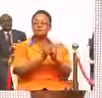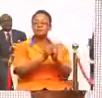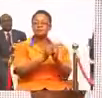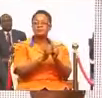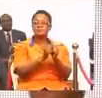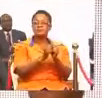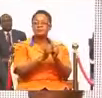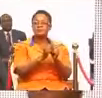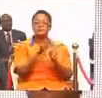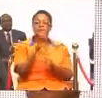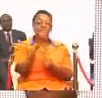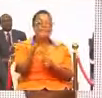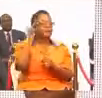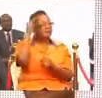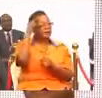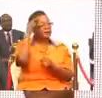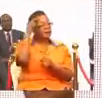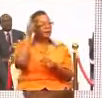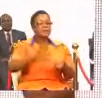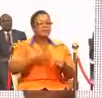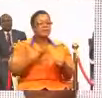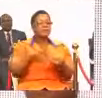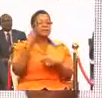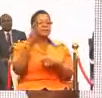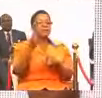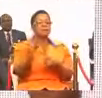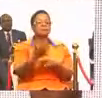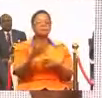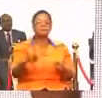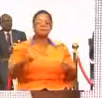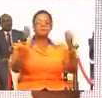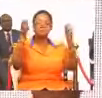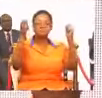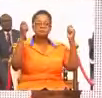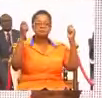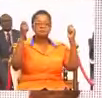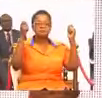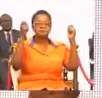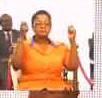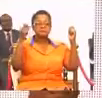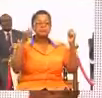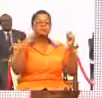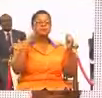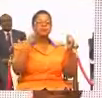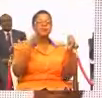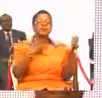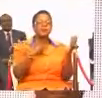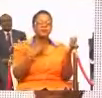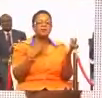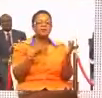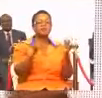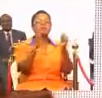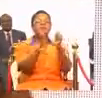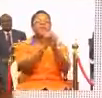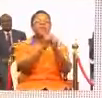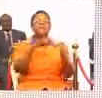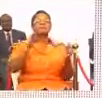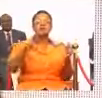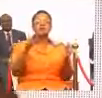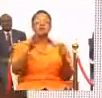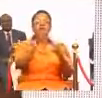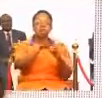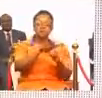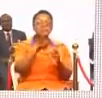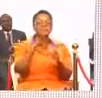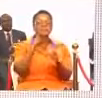Na hiyo ndio sababu nikiona yale makaratasi mlikuwa mmeinua, mnasema tunakura milioni kumi.